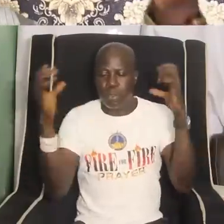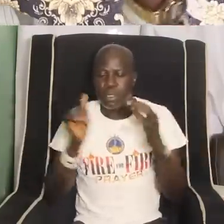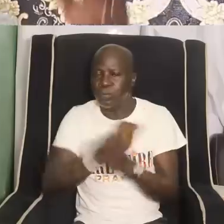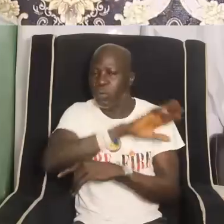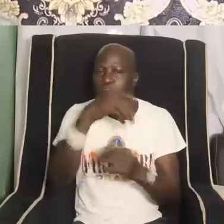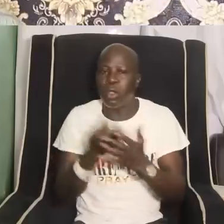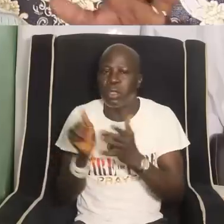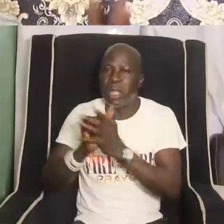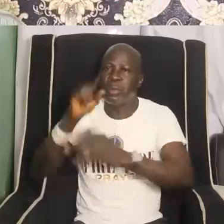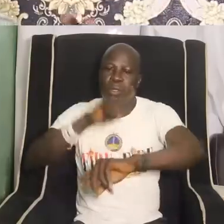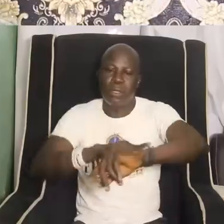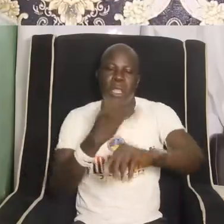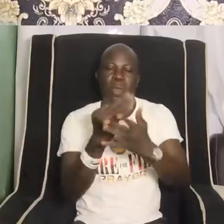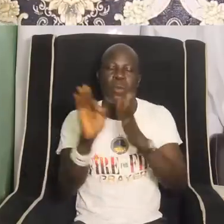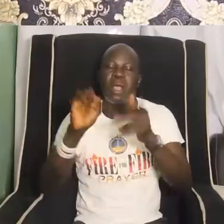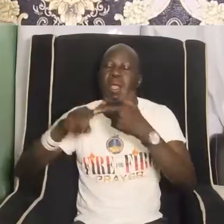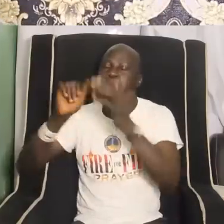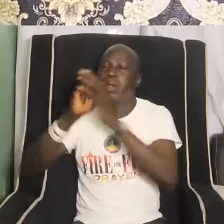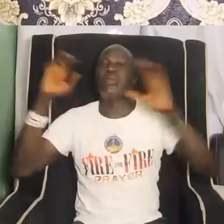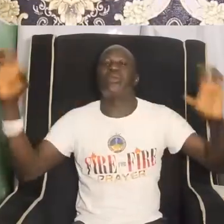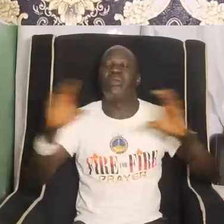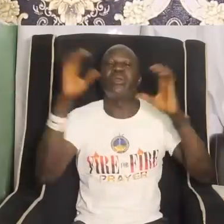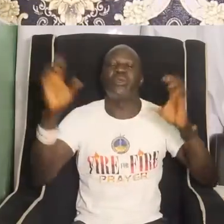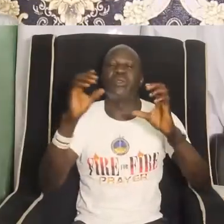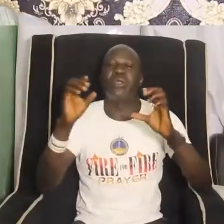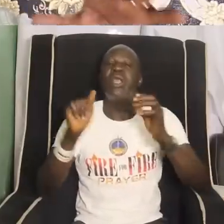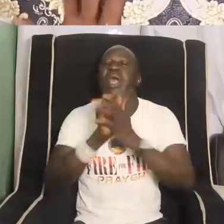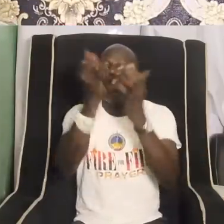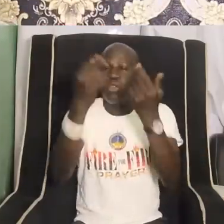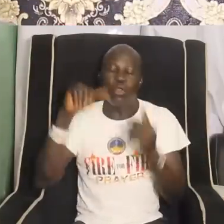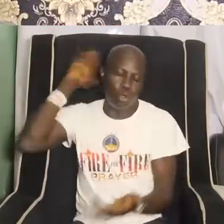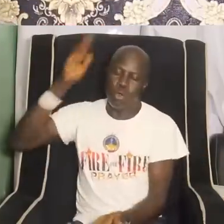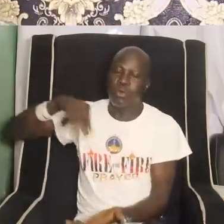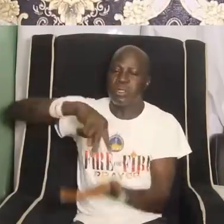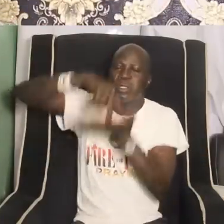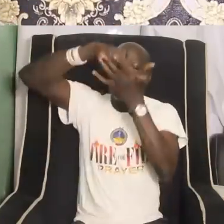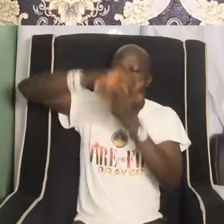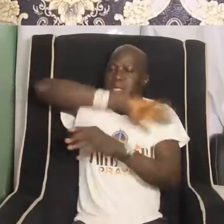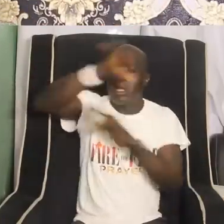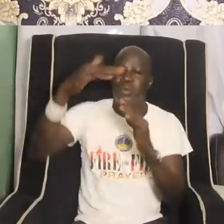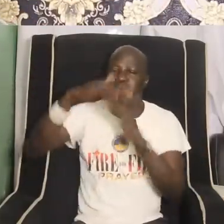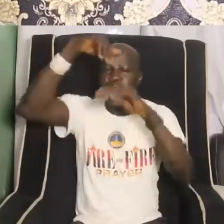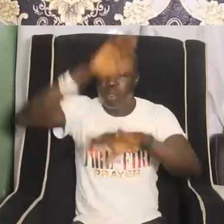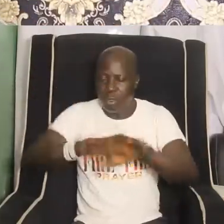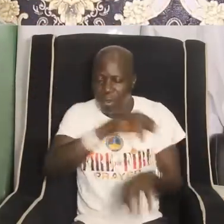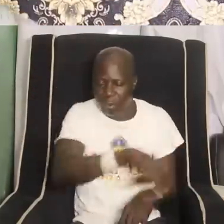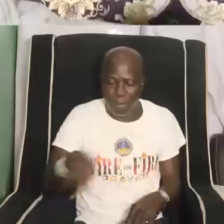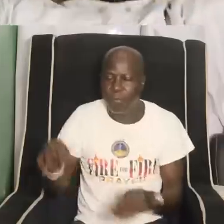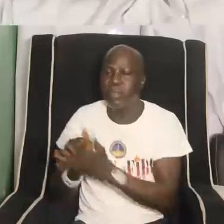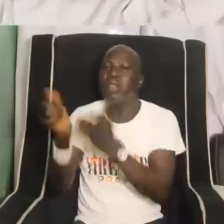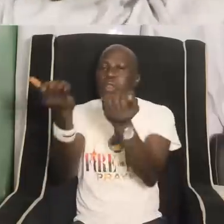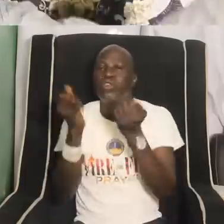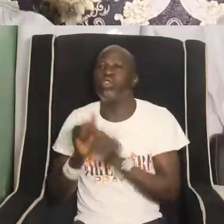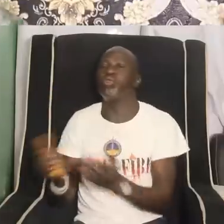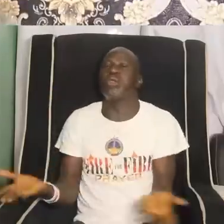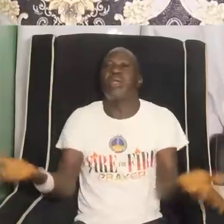ẹ̀yin tí àkókò ayẹyẹ yìí ti tó ẹ dìde dúró ní ìkóríta yìí ó wà